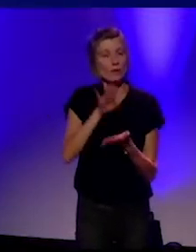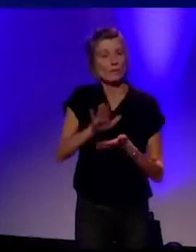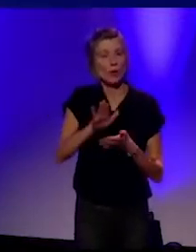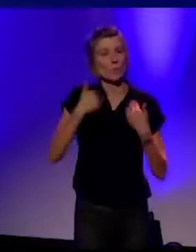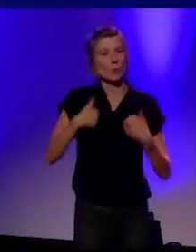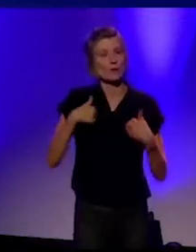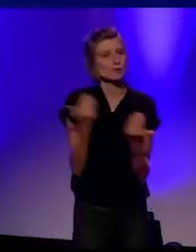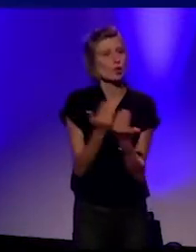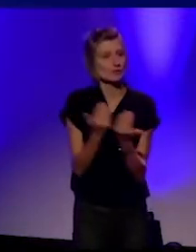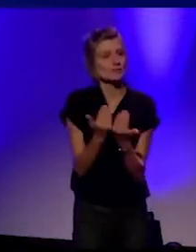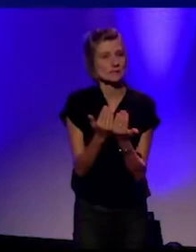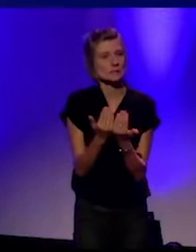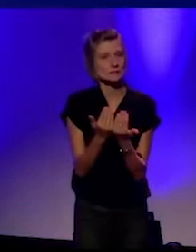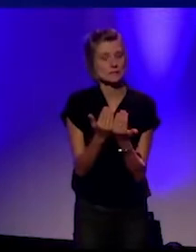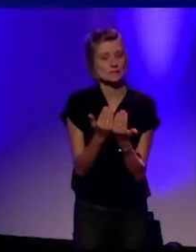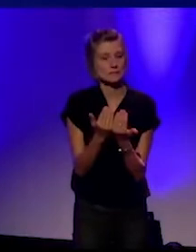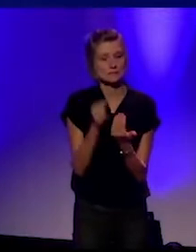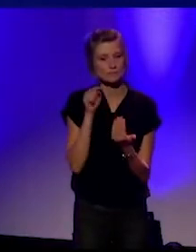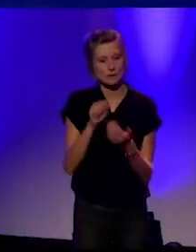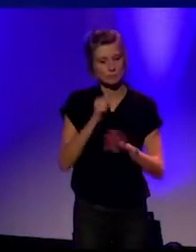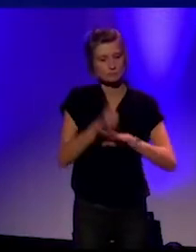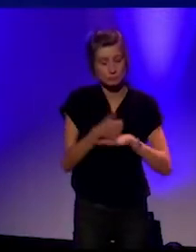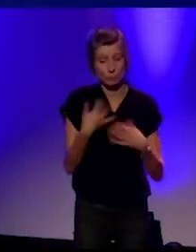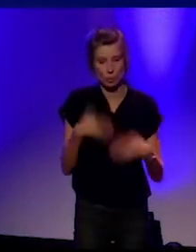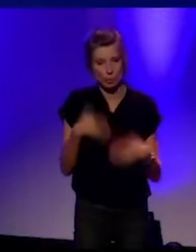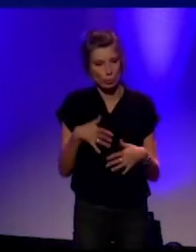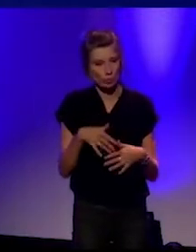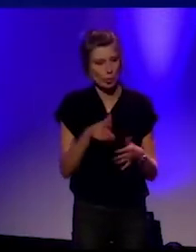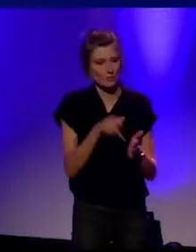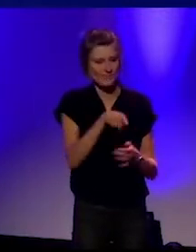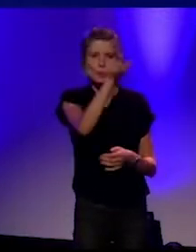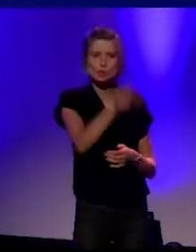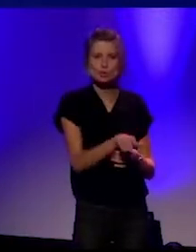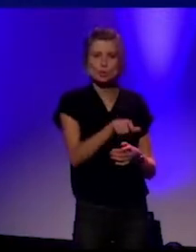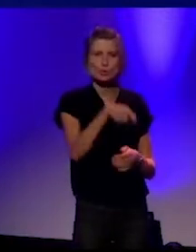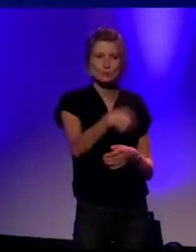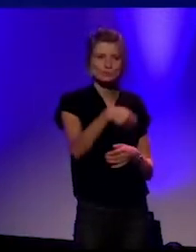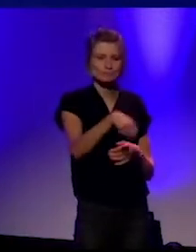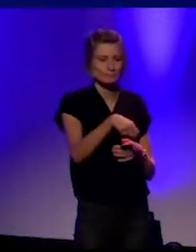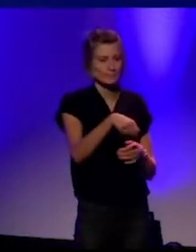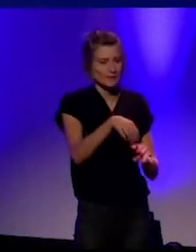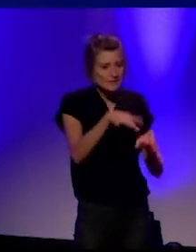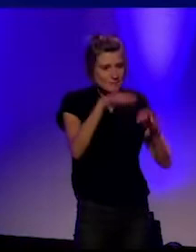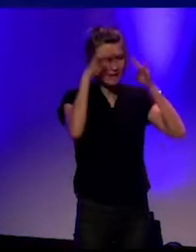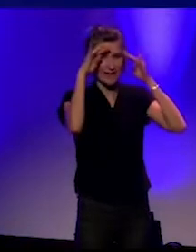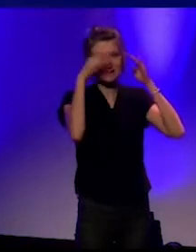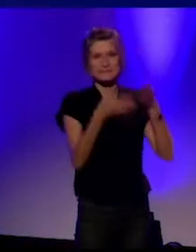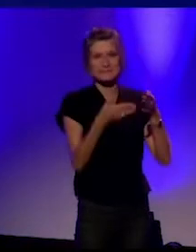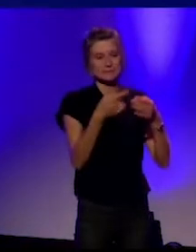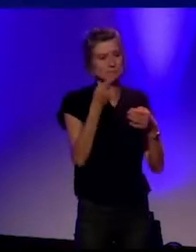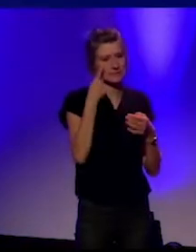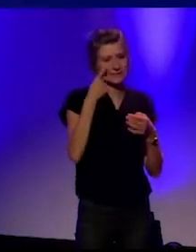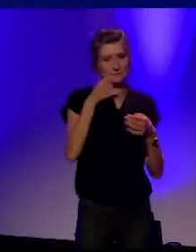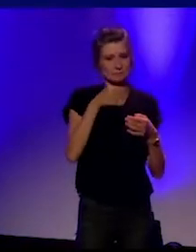En ik haal het voorbeeld aan omdat ik de inspiratie van de man zo belangrijk vind. Hij zag eigenlijk in ervaringsleren, experiential